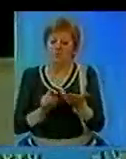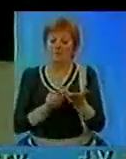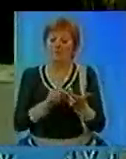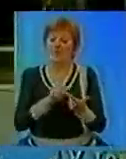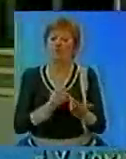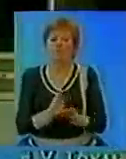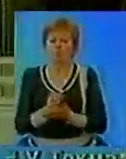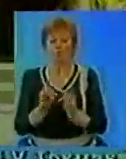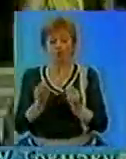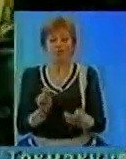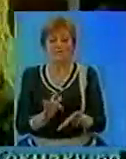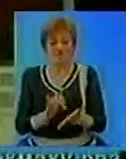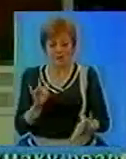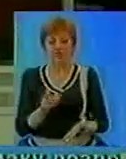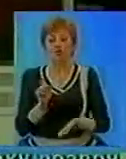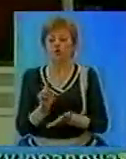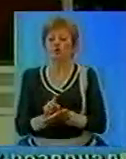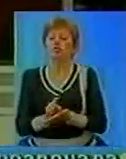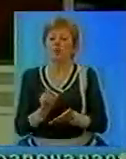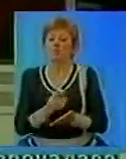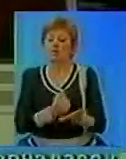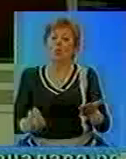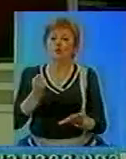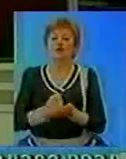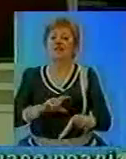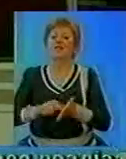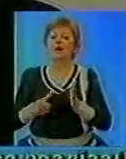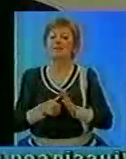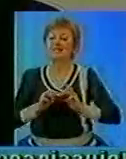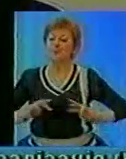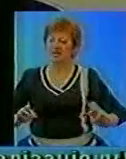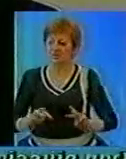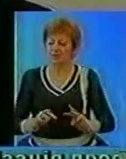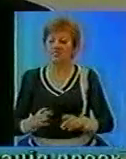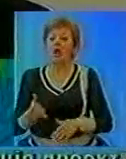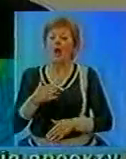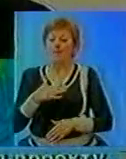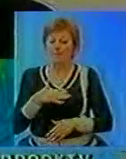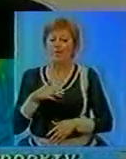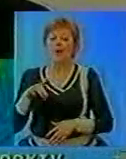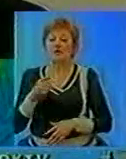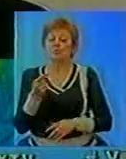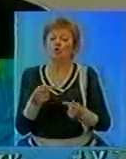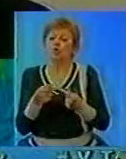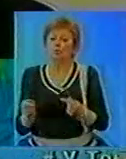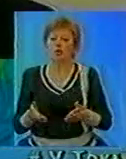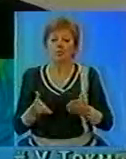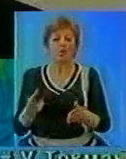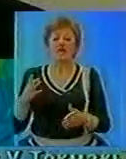котрі надаватимуть у центрі. Їх має з дня на день затвердити Кабінет міністрів. Мы пошли несколько другим путем, то